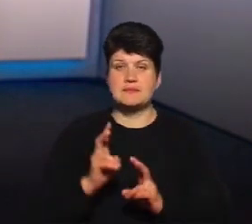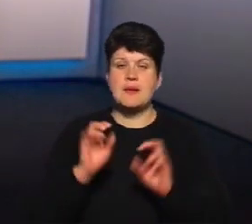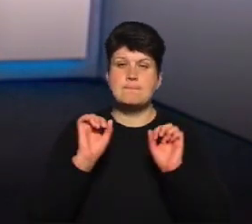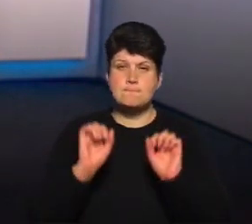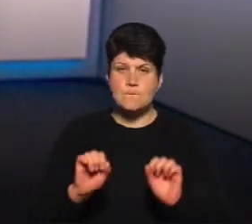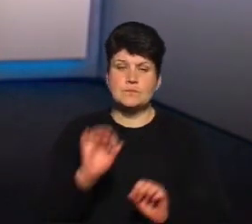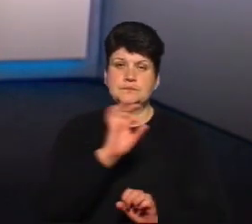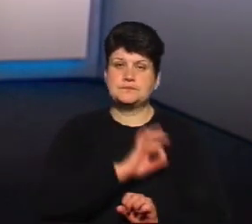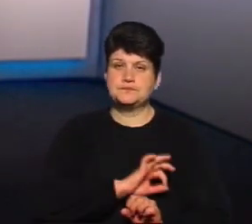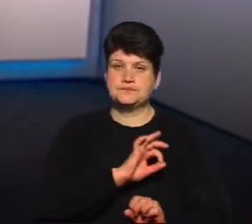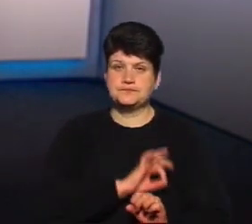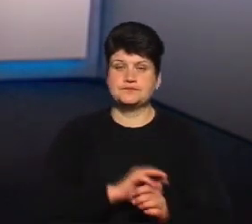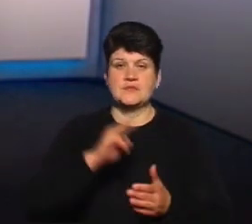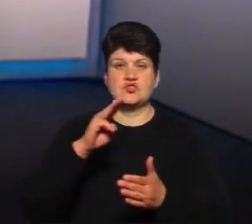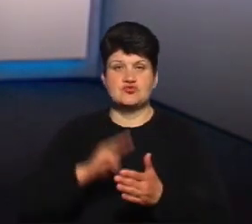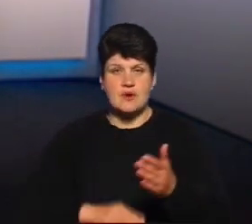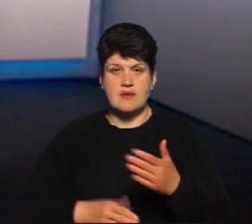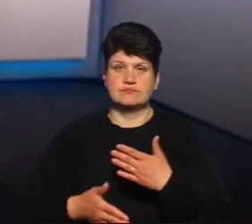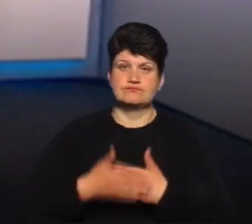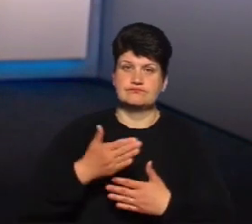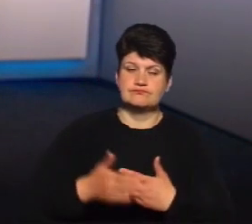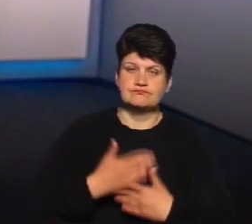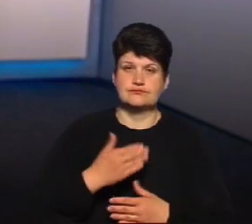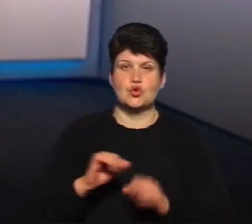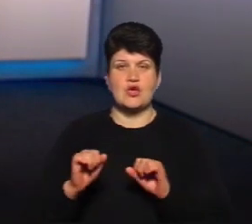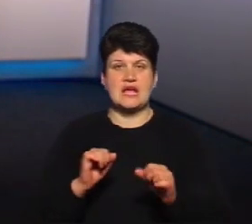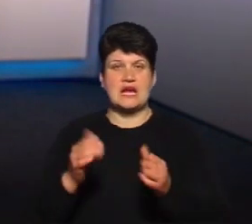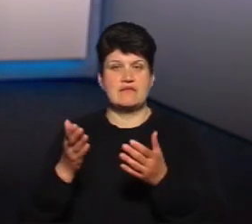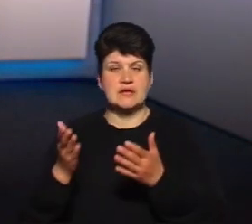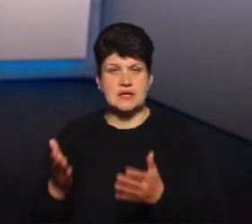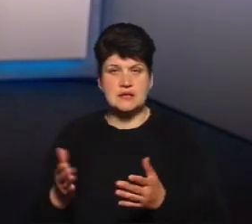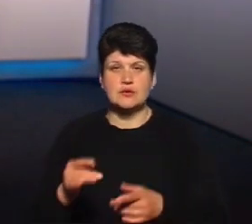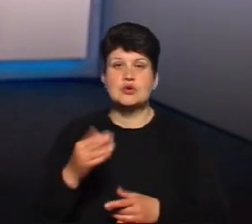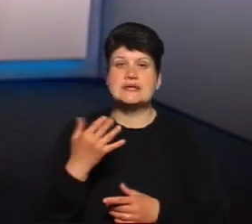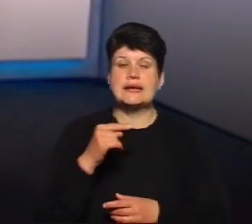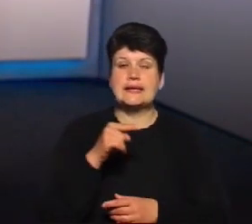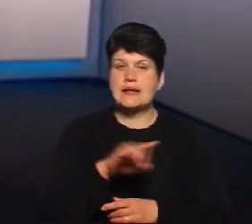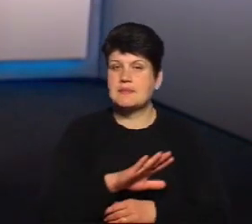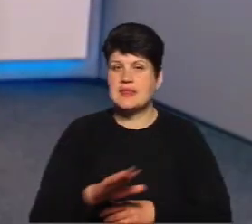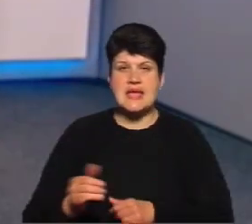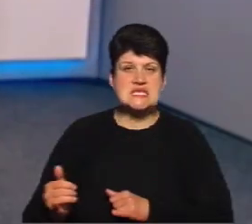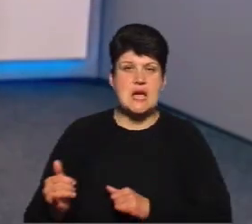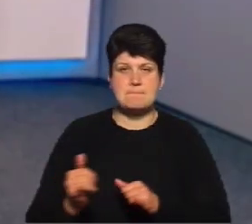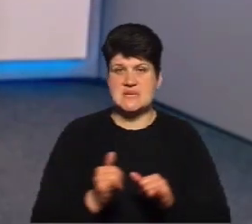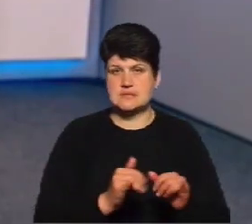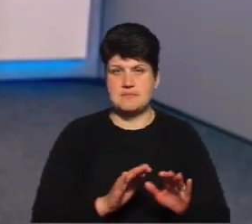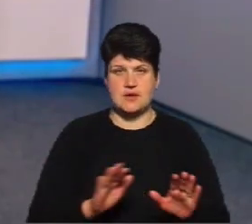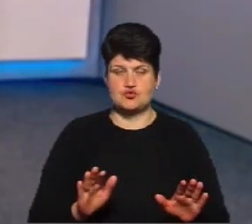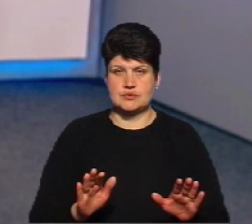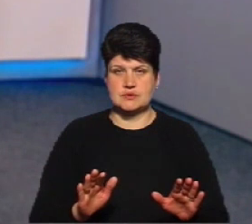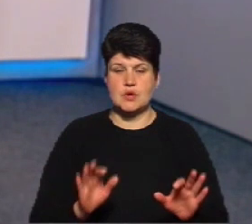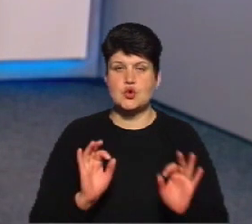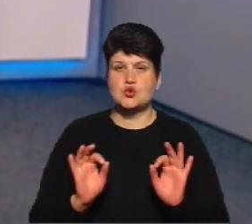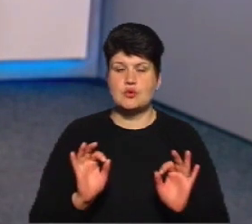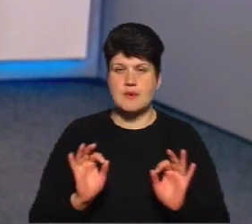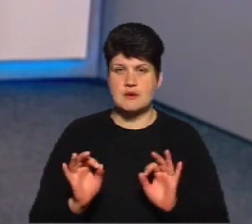застосовувати санкції, штрафні санкції до керівників, оскільки там не забезпечується нормальна акція. Чи відомо вам, що